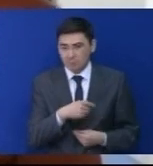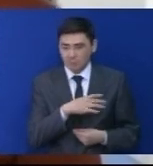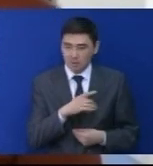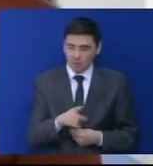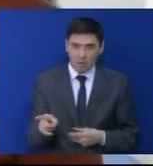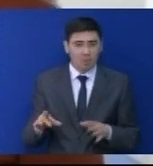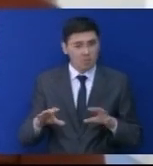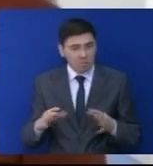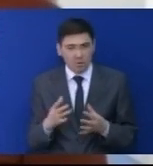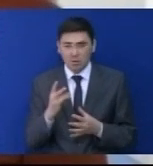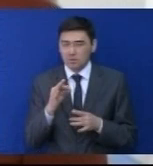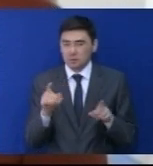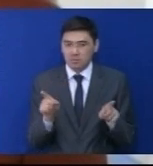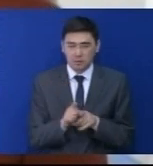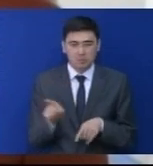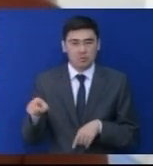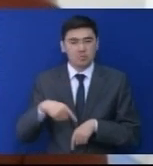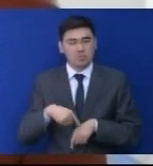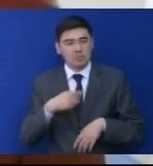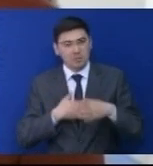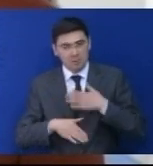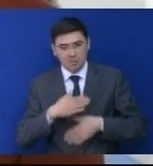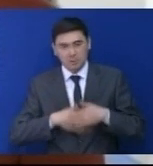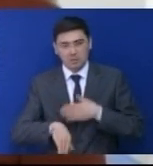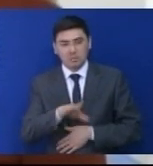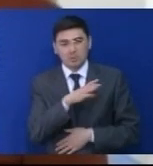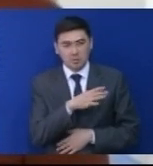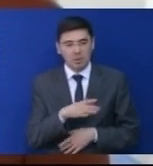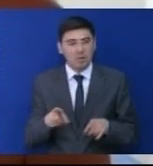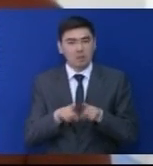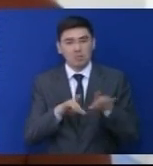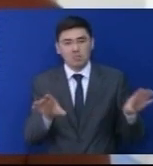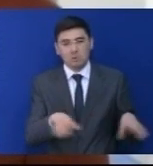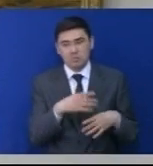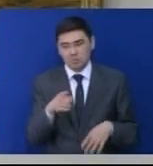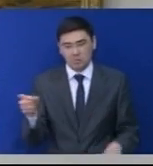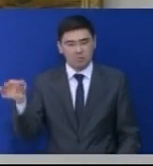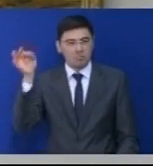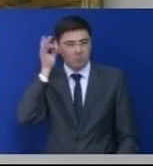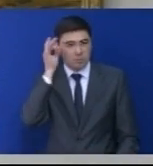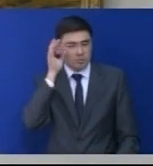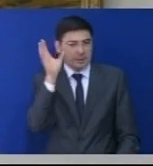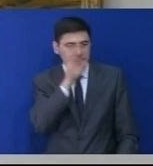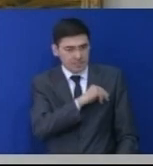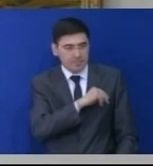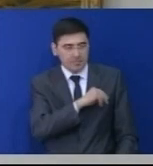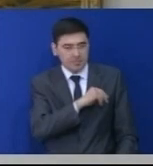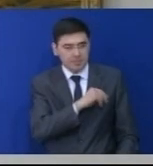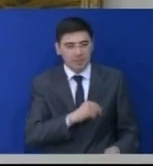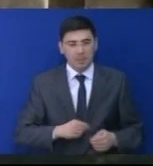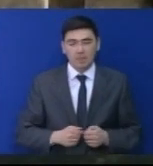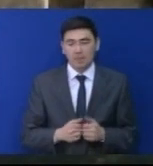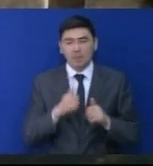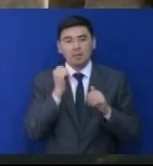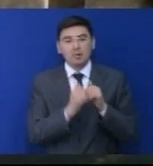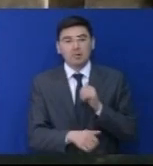шаршағандарымен, қуаныштарымен, ризашылықтарын білдірді. Есте қаларлықтай болды деп ойлайым. Туризм шақарымызда тұрып жатқан әр